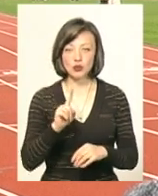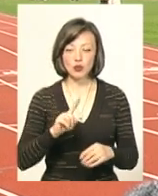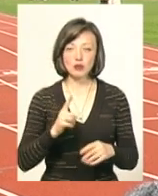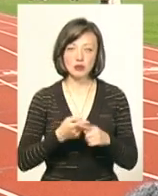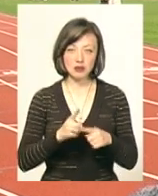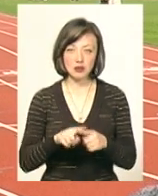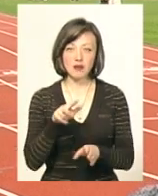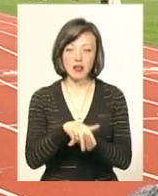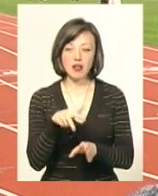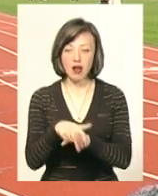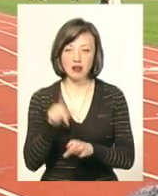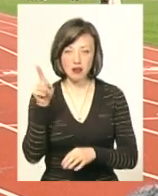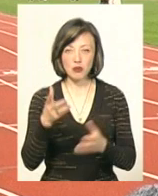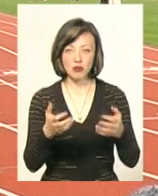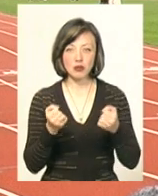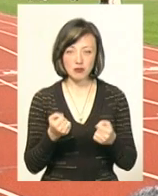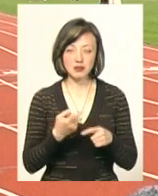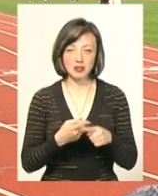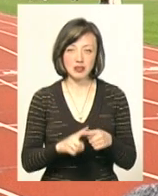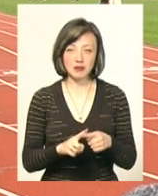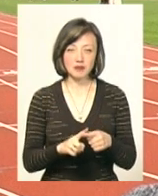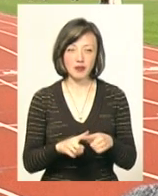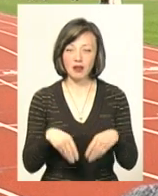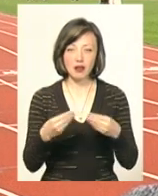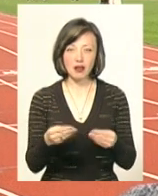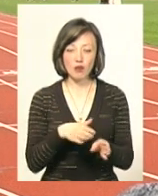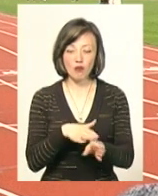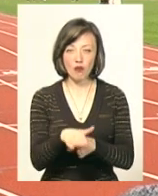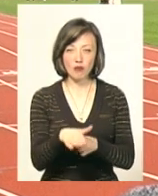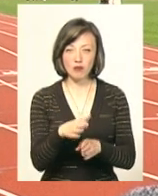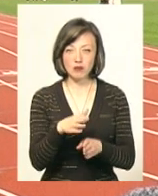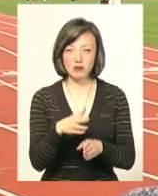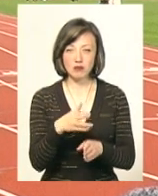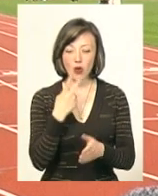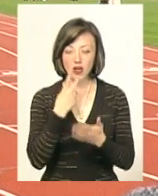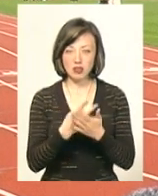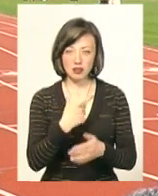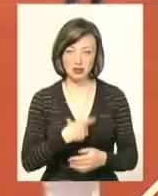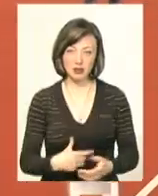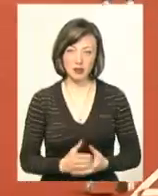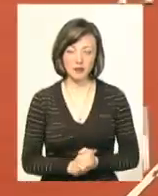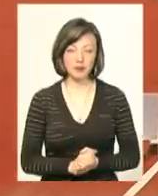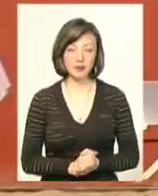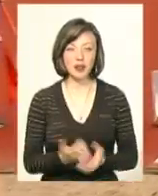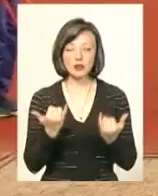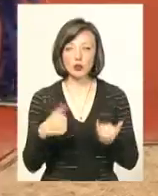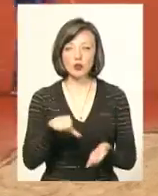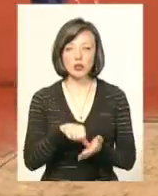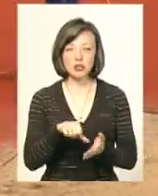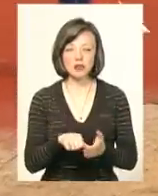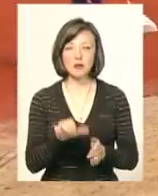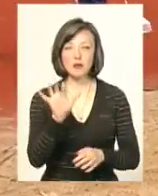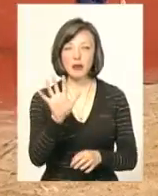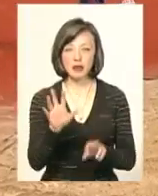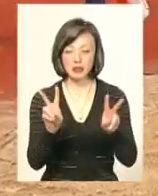того навантаження, які вони там отримали, в принципі, не дали в повній мірі сьогодні свій потенціал показати. Сьогодні учасниці змагалися у